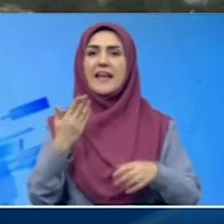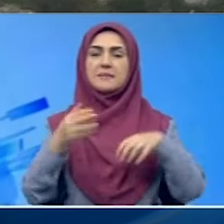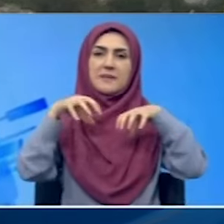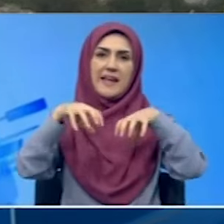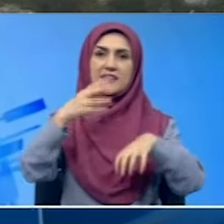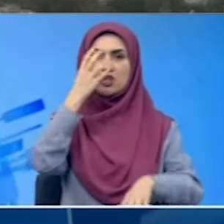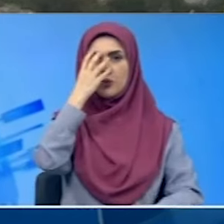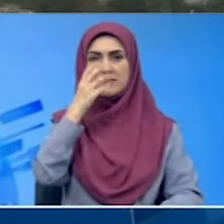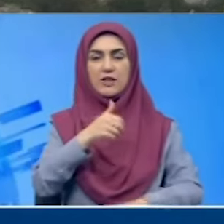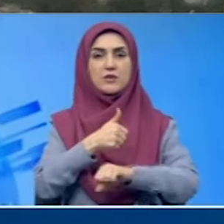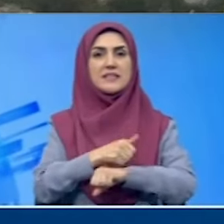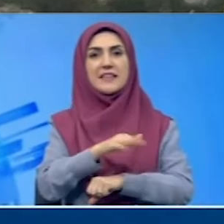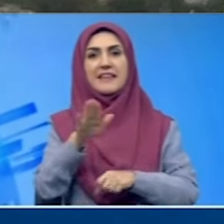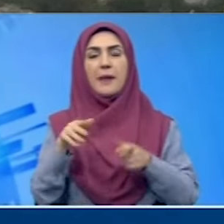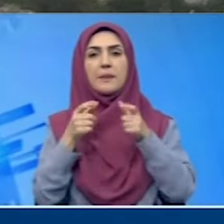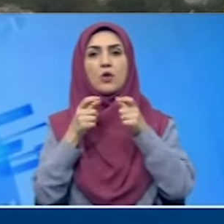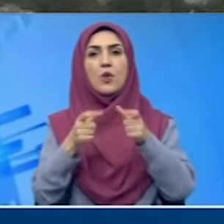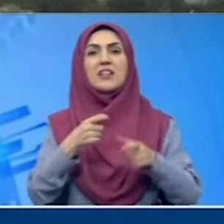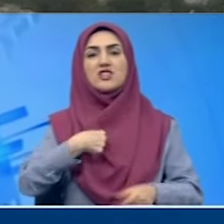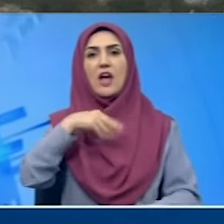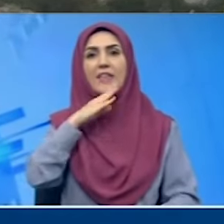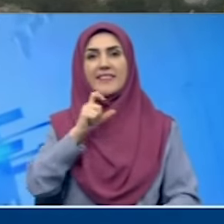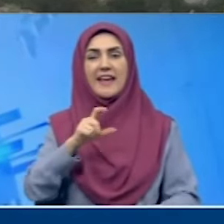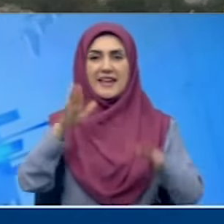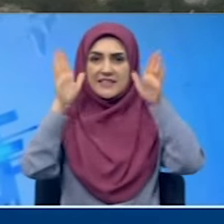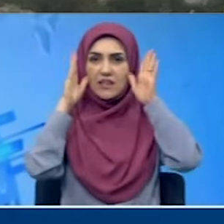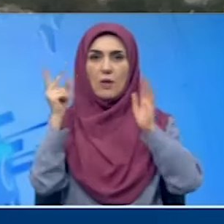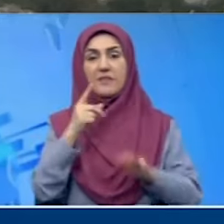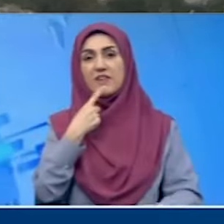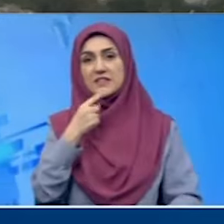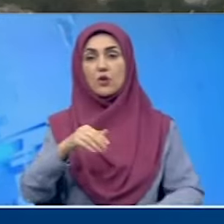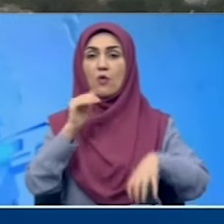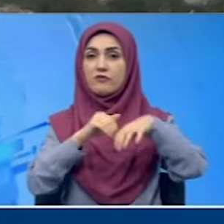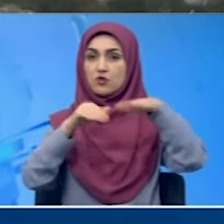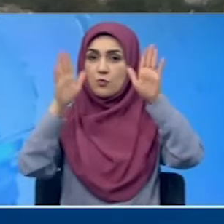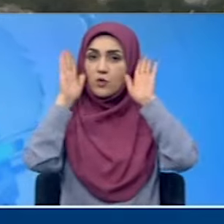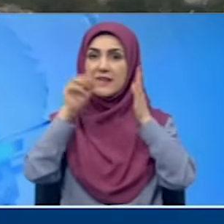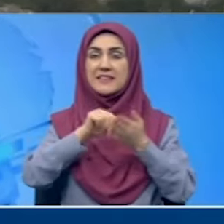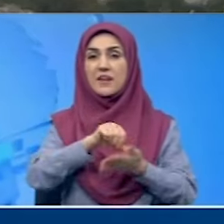رغم همه شرایط از مقاومت پشتیبانی می کند، درود می فرستیم.